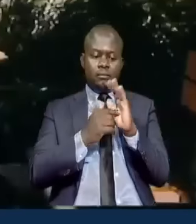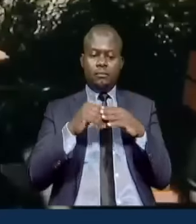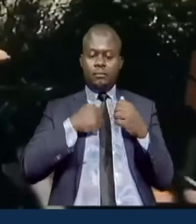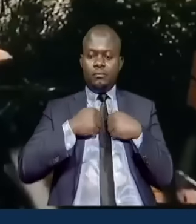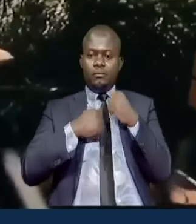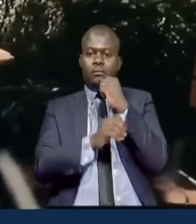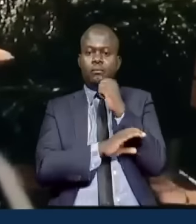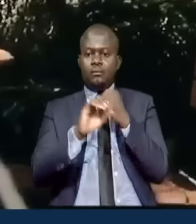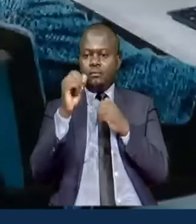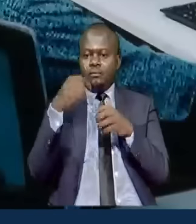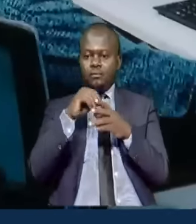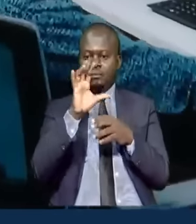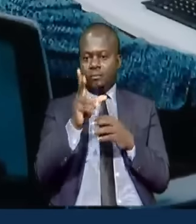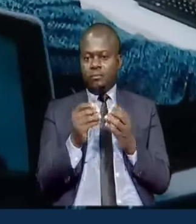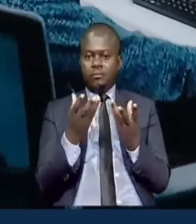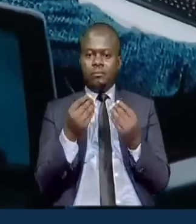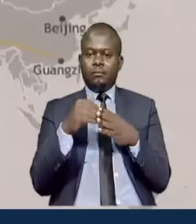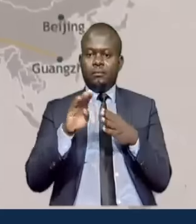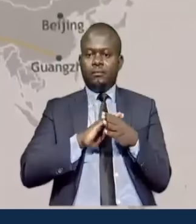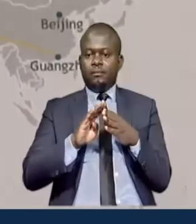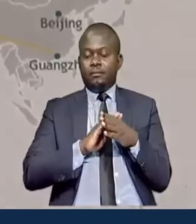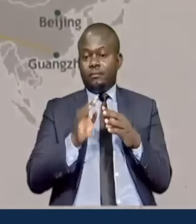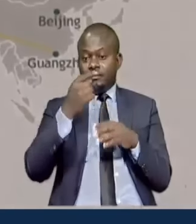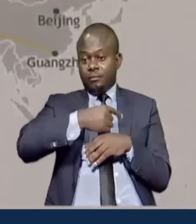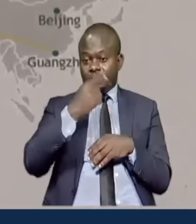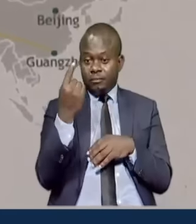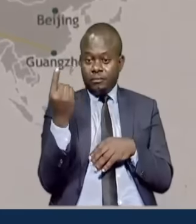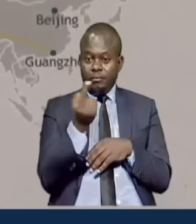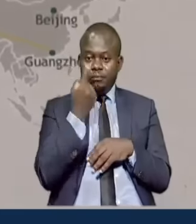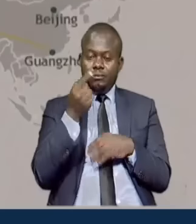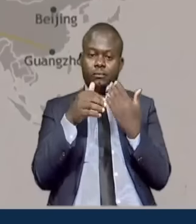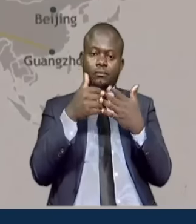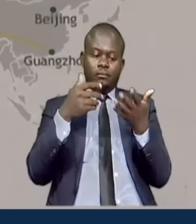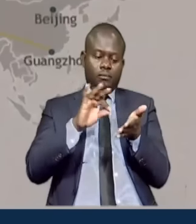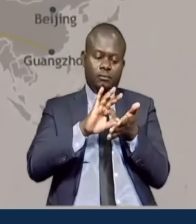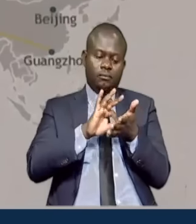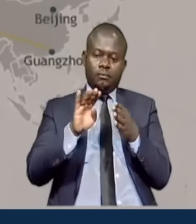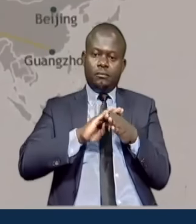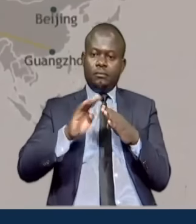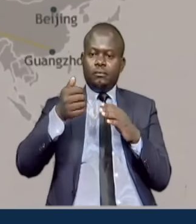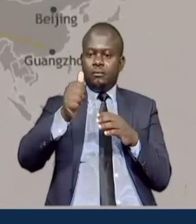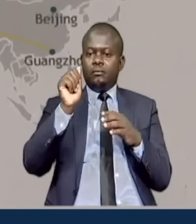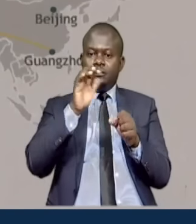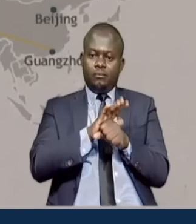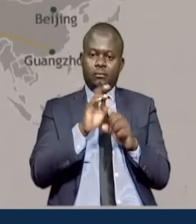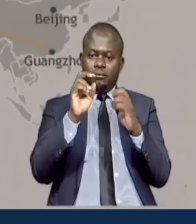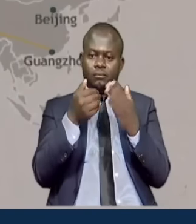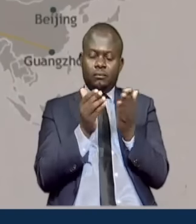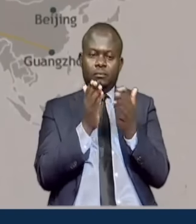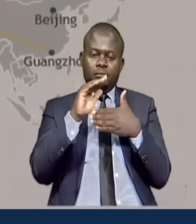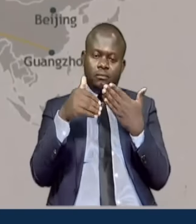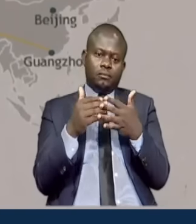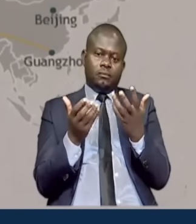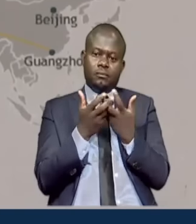bya mbere muri Afurika mu koroshya ishoramari, aho mu munsi umwe gusa uba wamaze kwandikisha business yawe, cyane cyane ko serivisi zose zijyanye